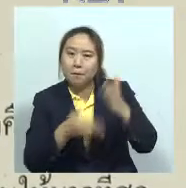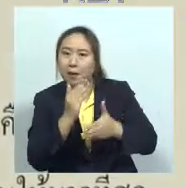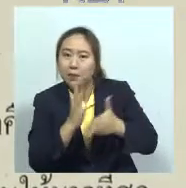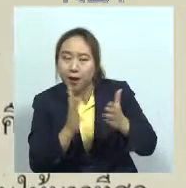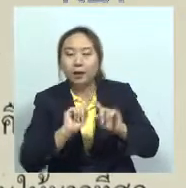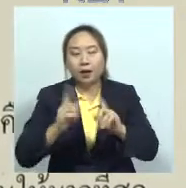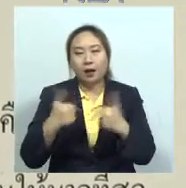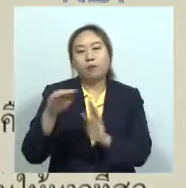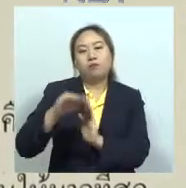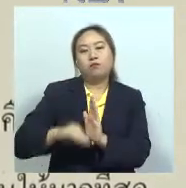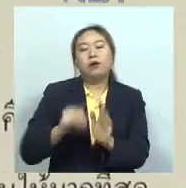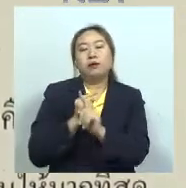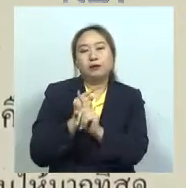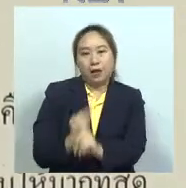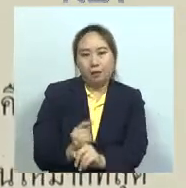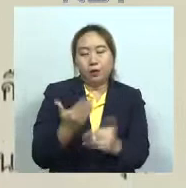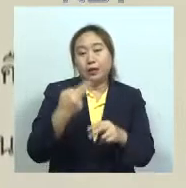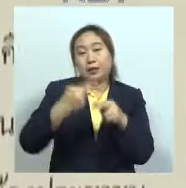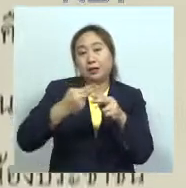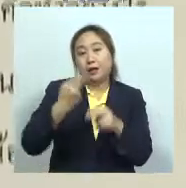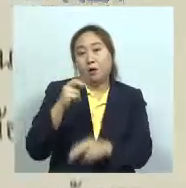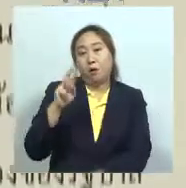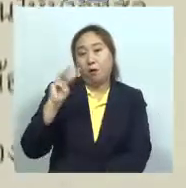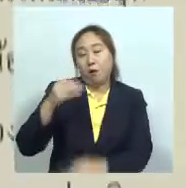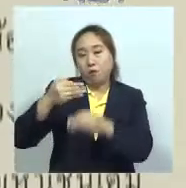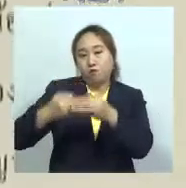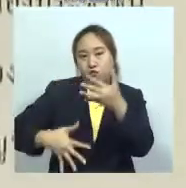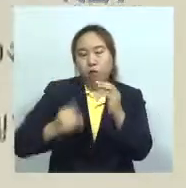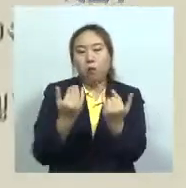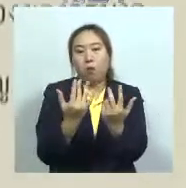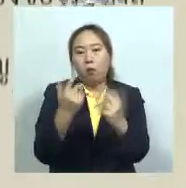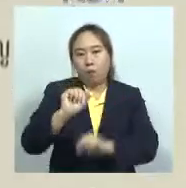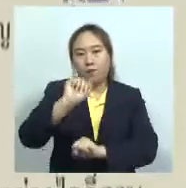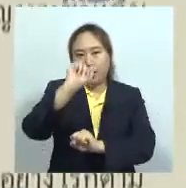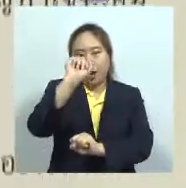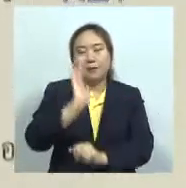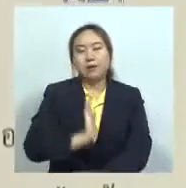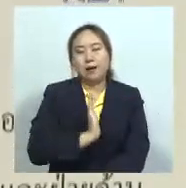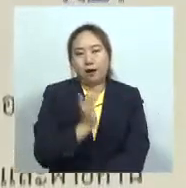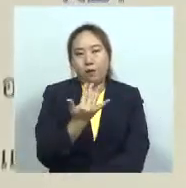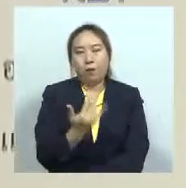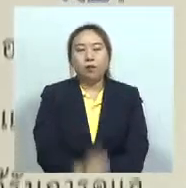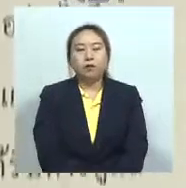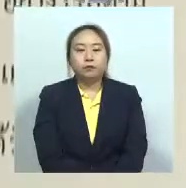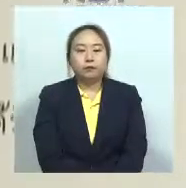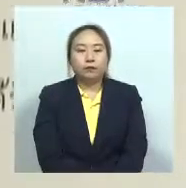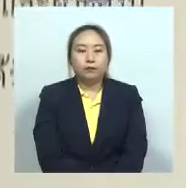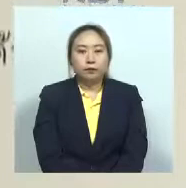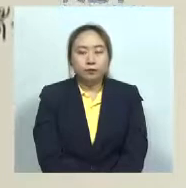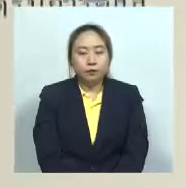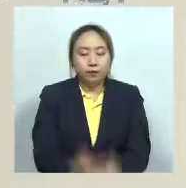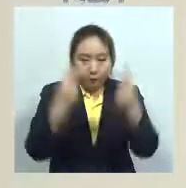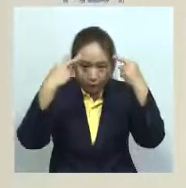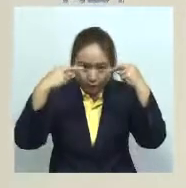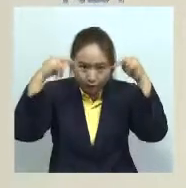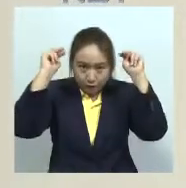ามกระบวนการสำหรับรายชื่อคณะรัฐมนตรีก็ขอให้รอประกาศอย่างเป็นทางการค่ะฟังประเด็นนี้จาก